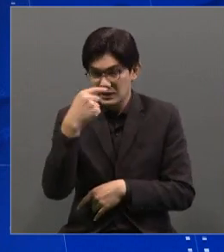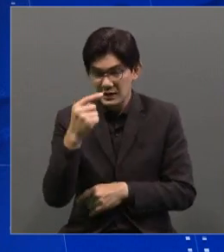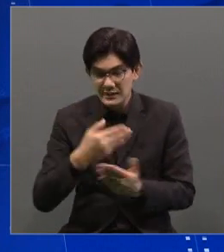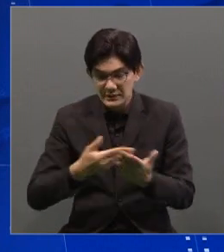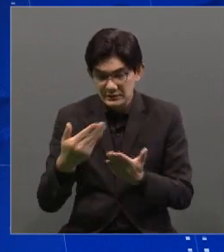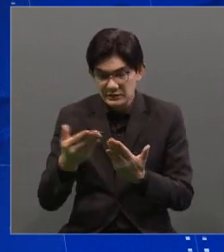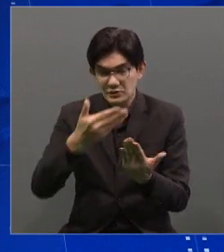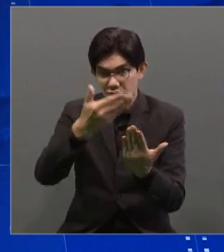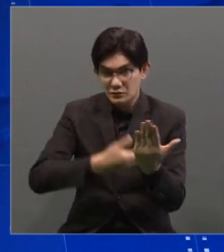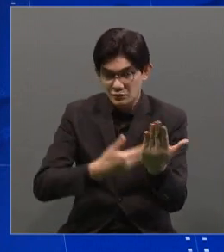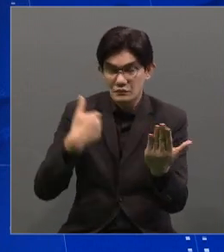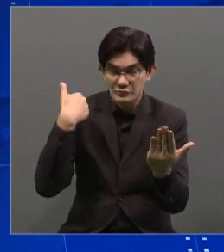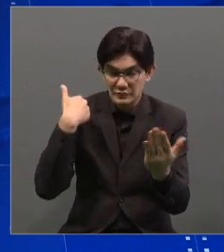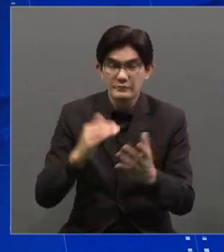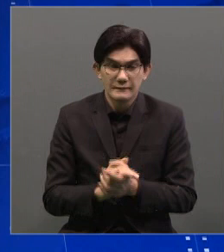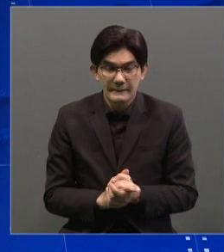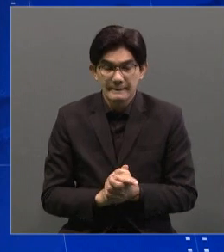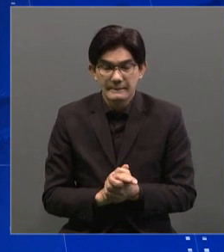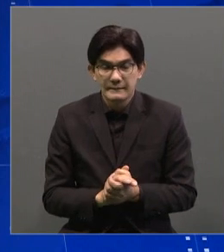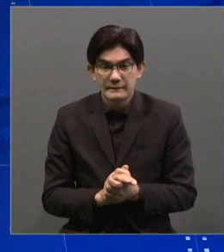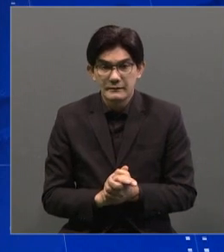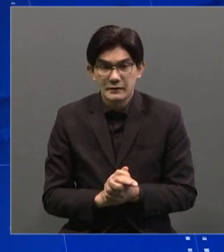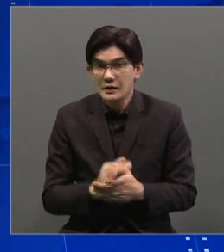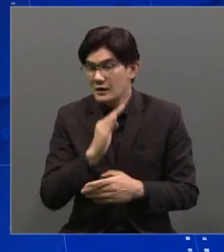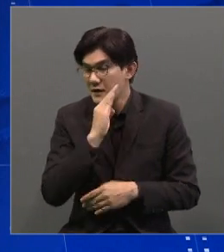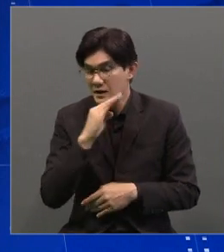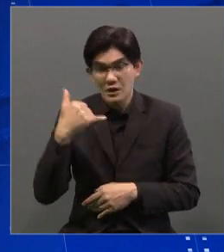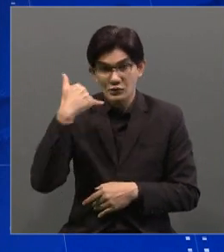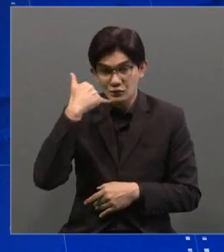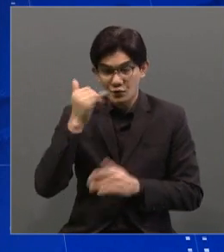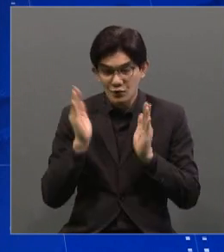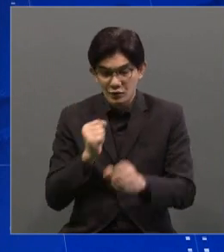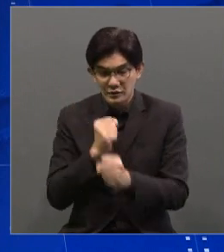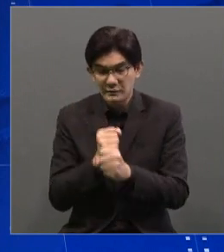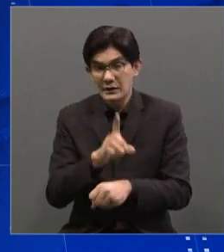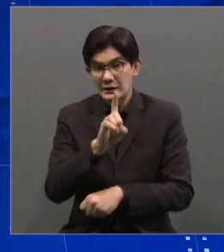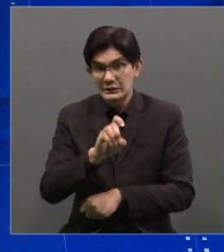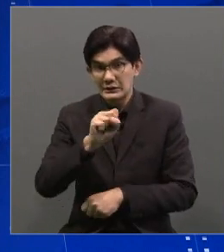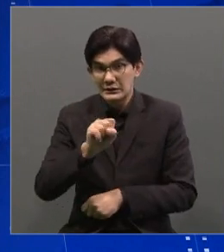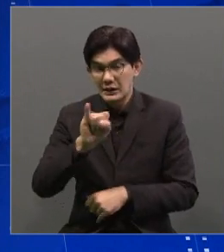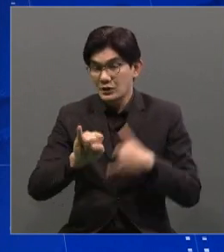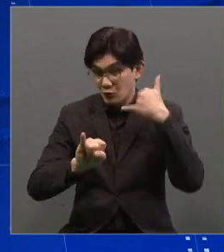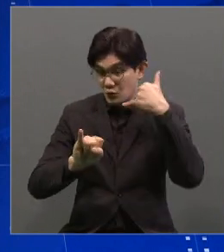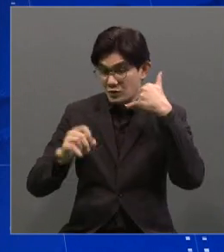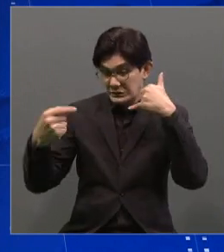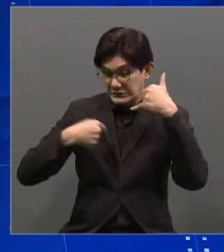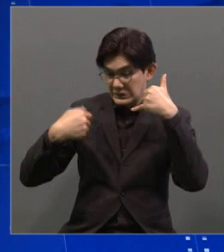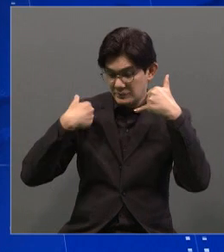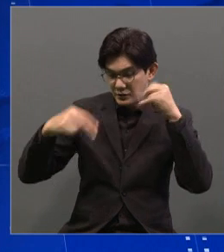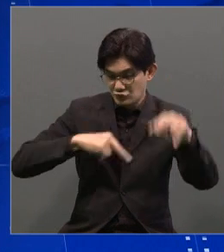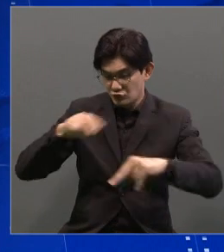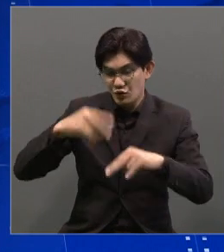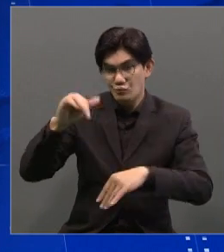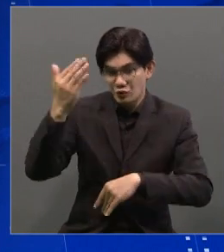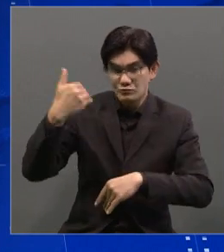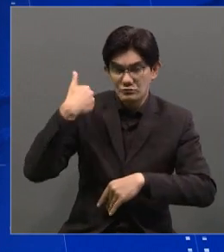เคยซื้อสลากกับกองสลากพลัสไปย้ำนะคะถ้ามีคนโทรมาบอกว่าเป็นเจ้าหน้าที่จาก DSIท่านถูกท่านต้องตรวจสอบกัน